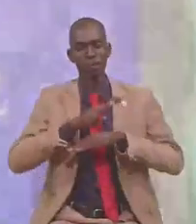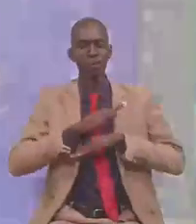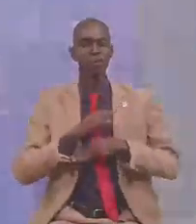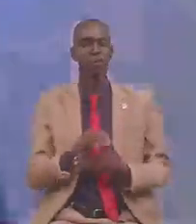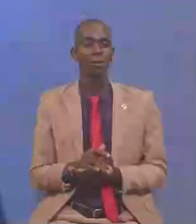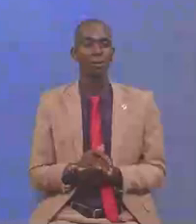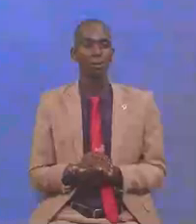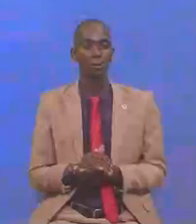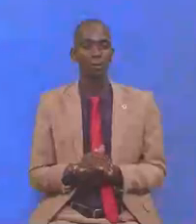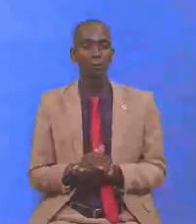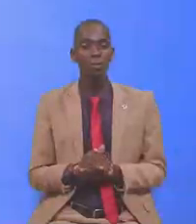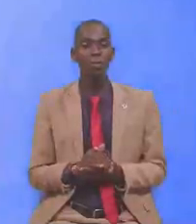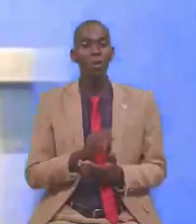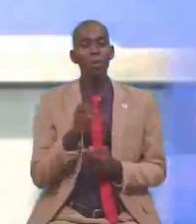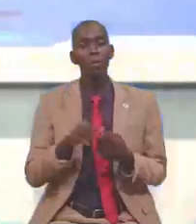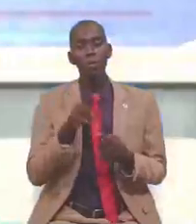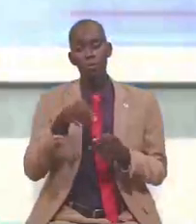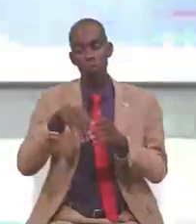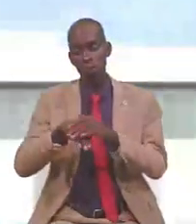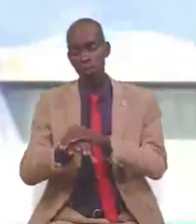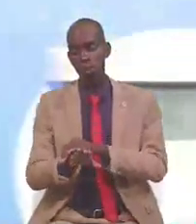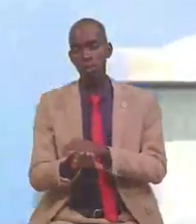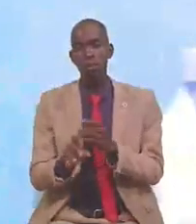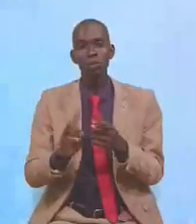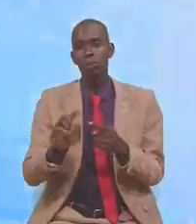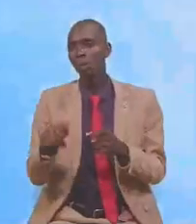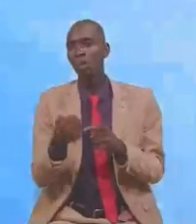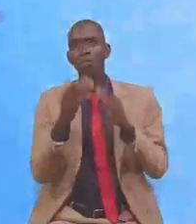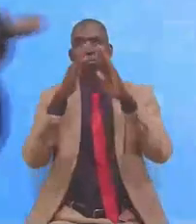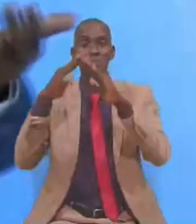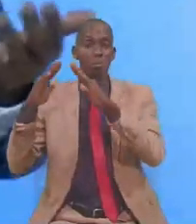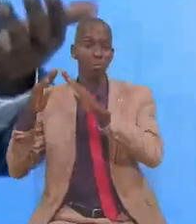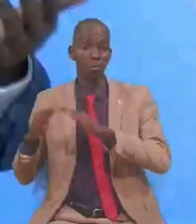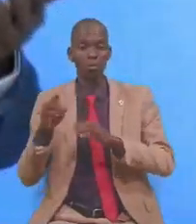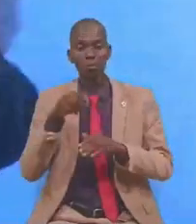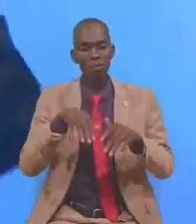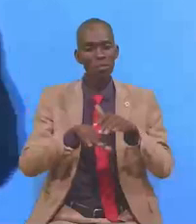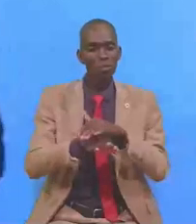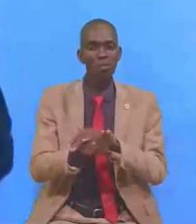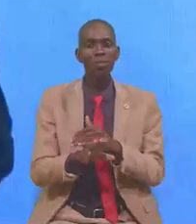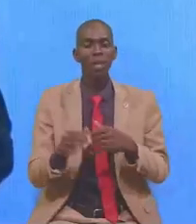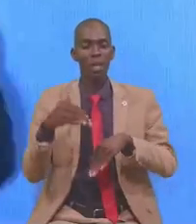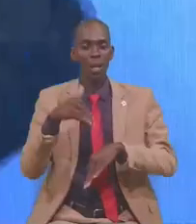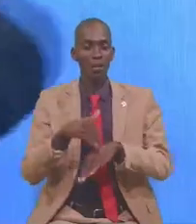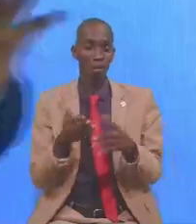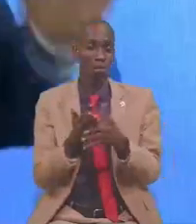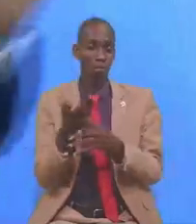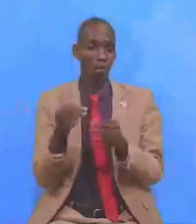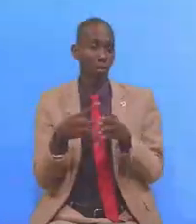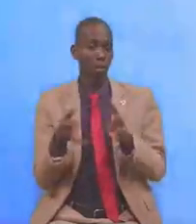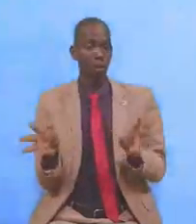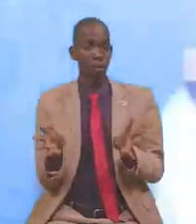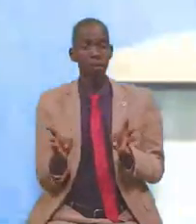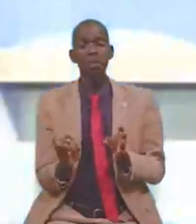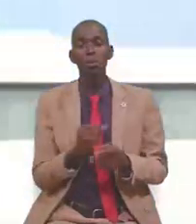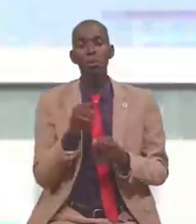que les enfants laissent d'abord les enfants se rassasier? Quand on rentre dans une communauté, on passe